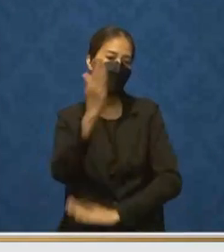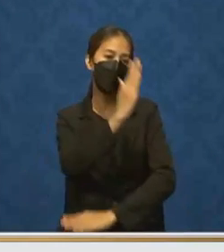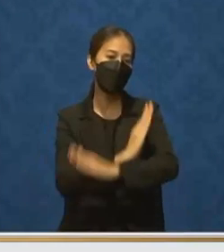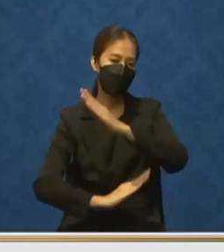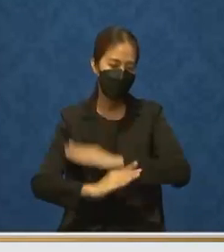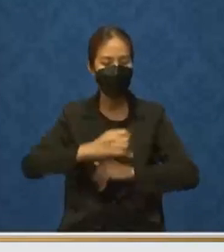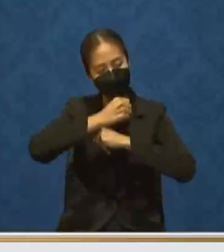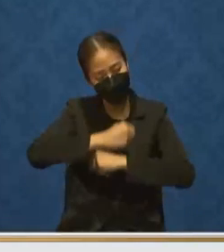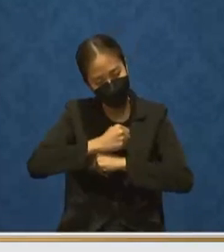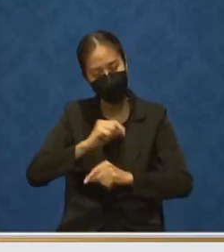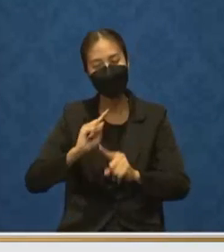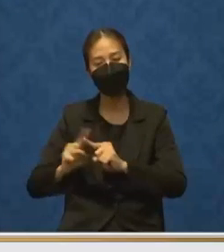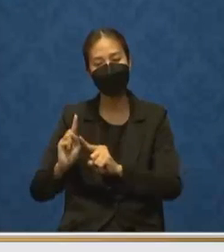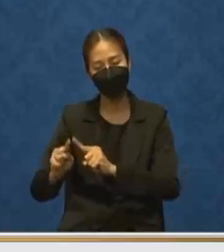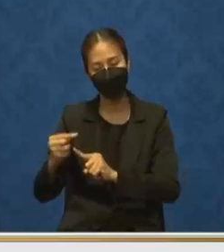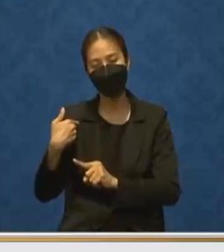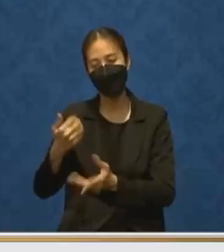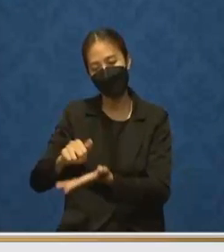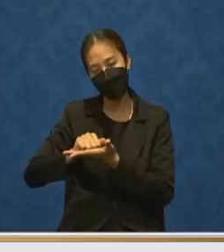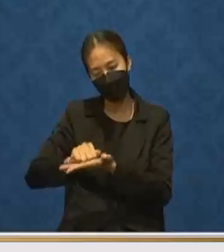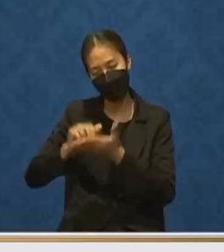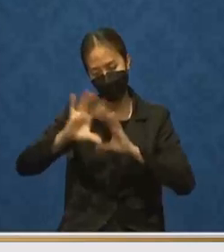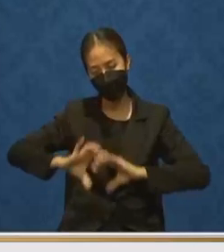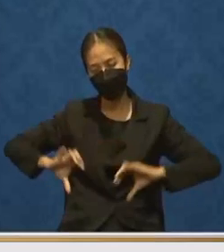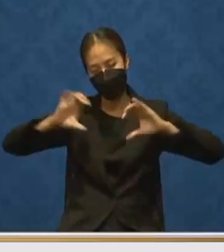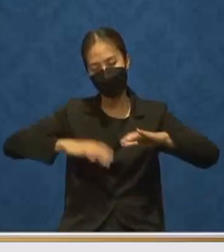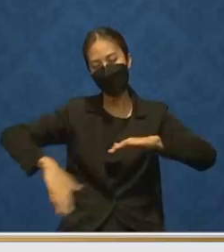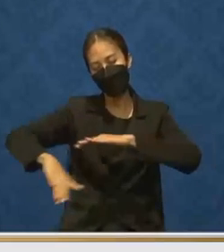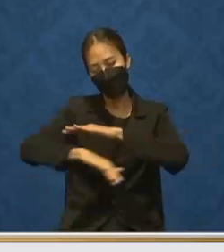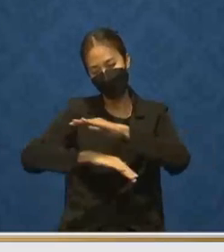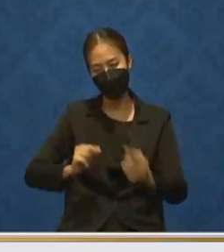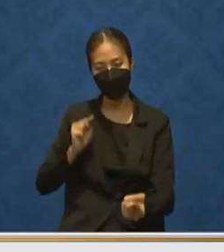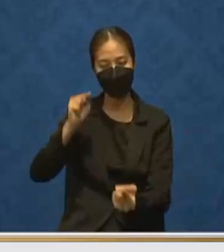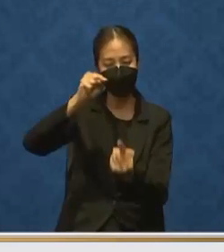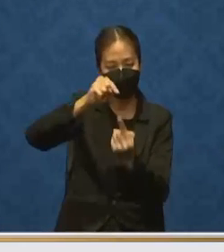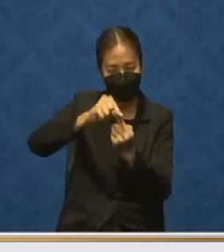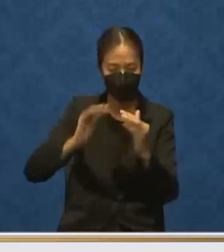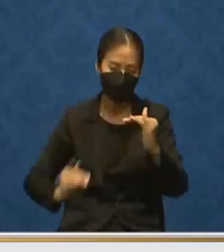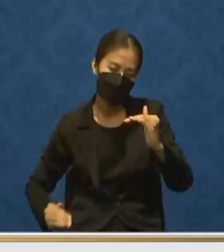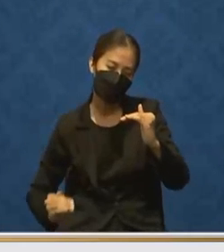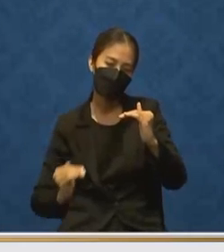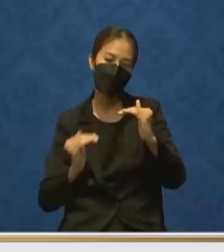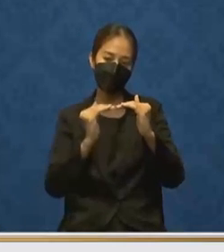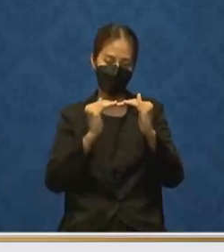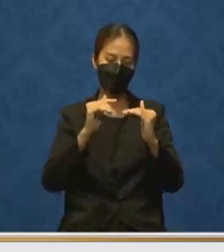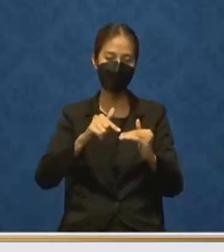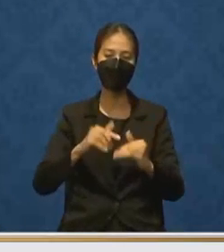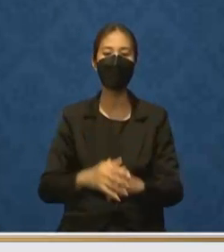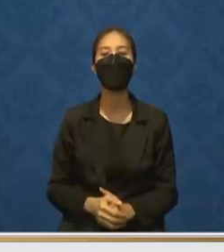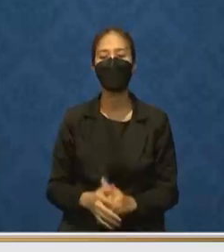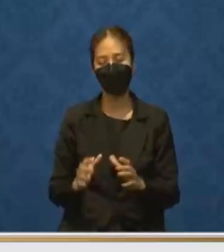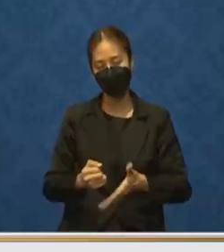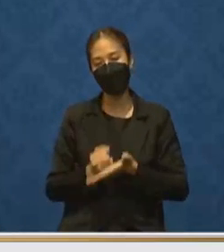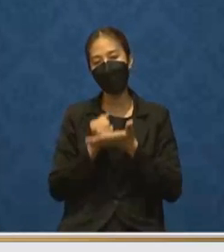เพื่อให้สามารถเข้าถึงบริการขั้นพื้นฐานของรัฐและโอกาสทางสังคมได้อย่างเท่าเทียมสร้างความเชื่อมั่นและเพิ่มคุณภาพในการให้บริการสาธาร